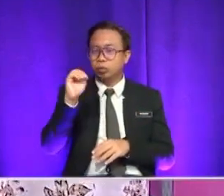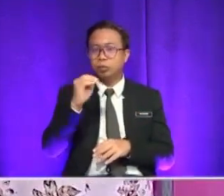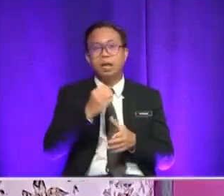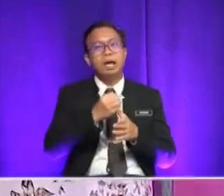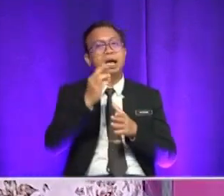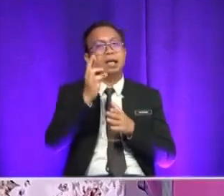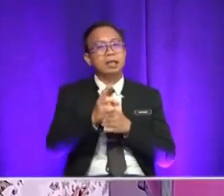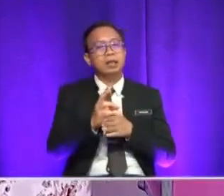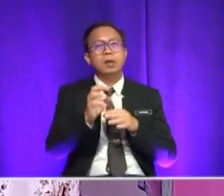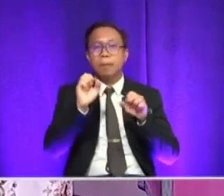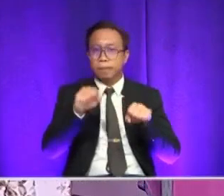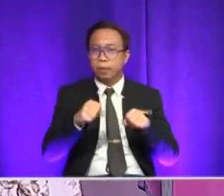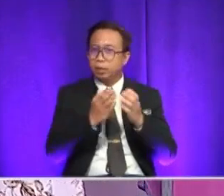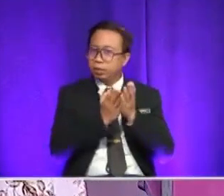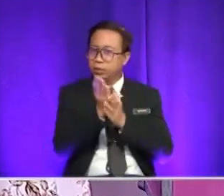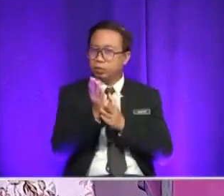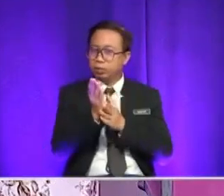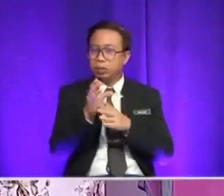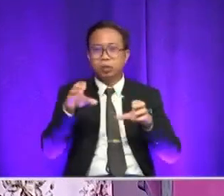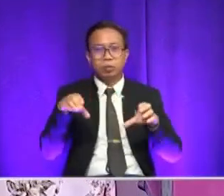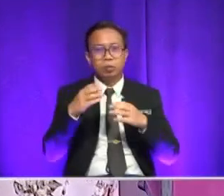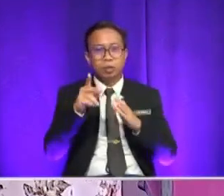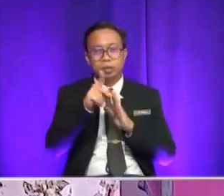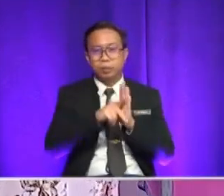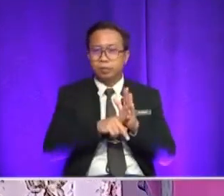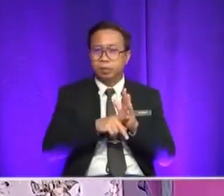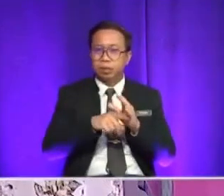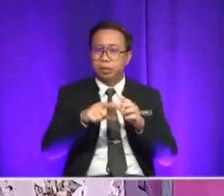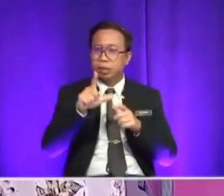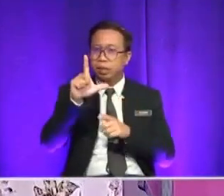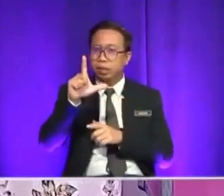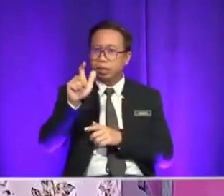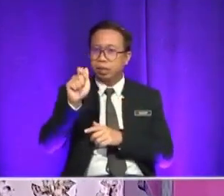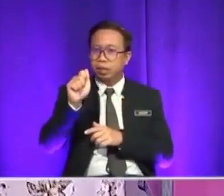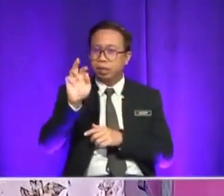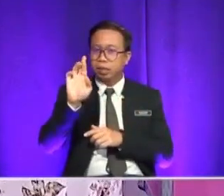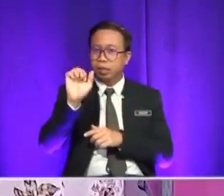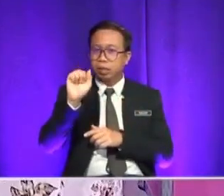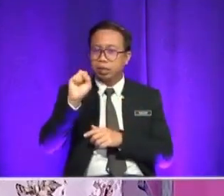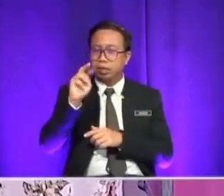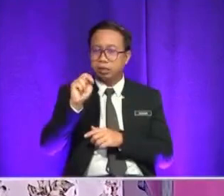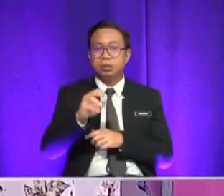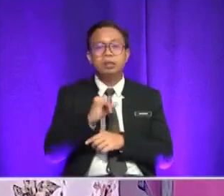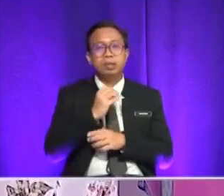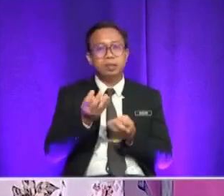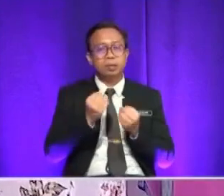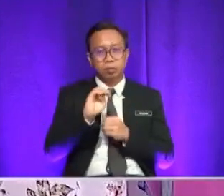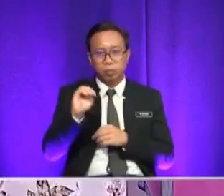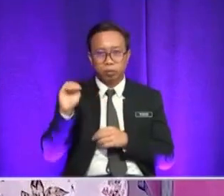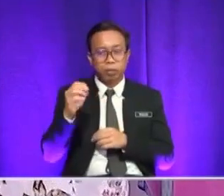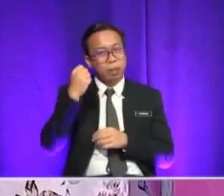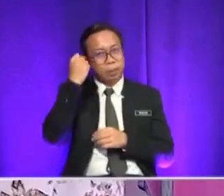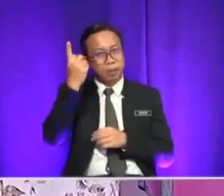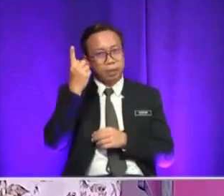Atau kita boleh terus kepada lakukan pelarasan sifar. Itu secara pendeknya lah. Tapi saya nak murid memahami